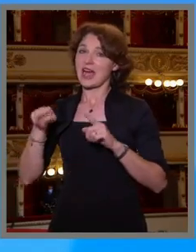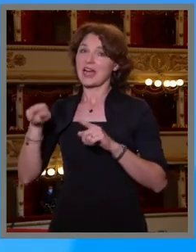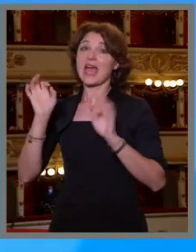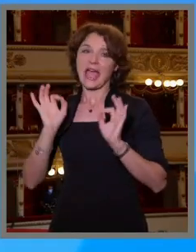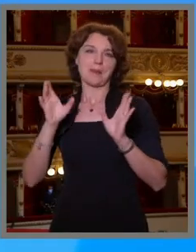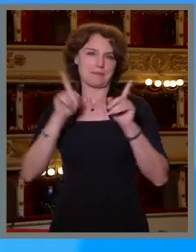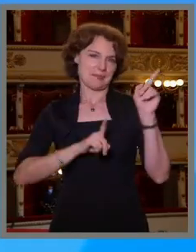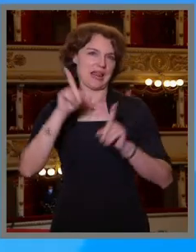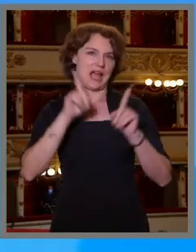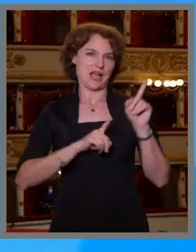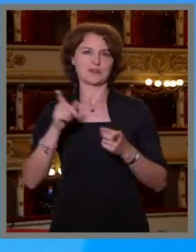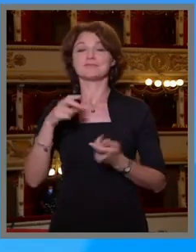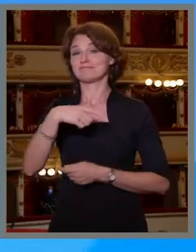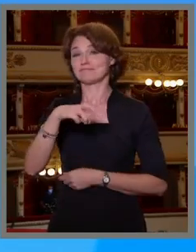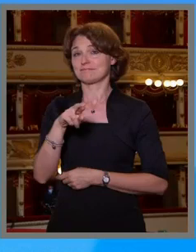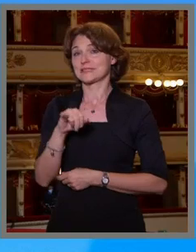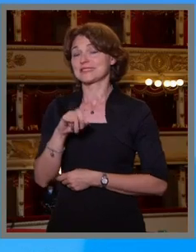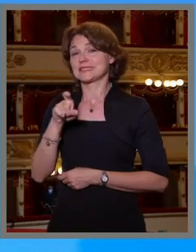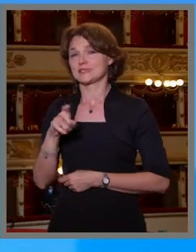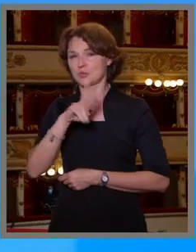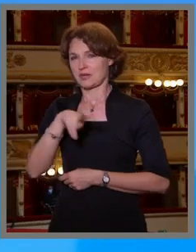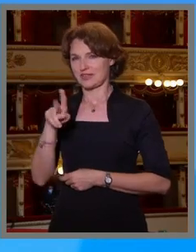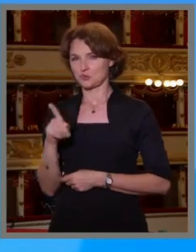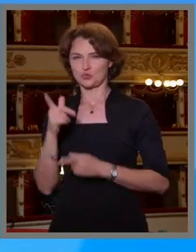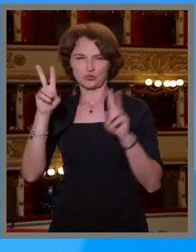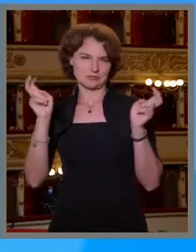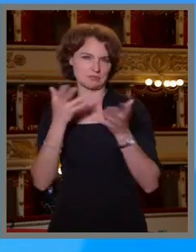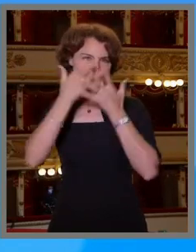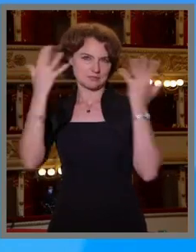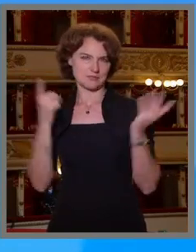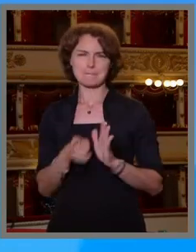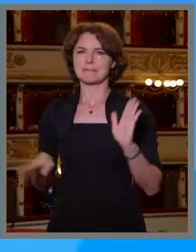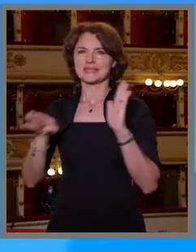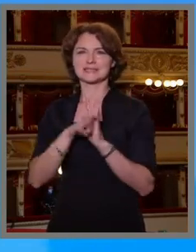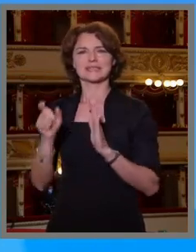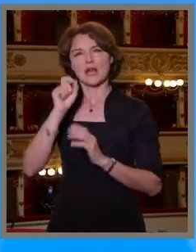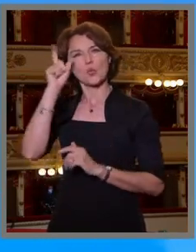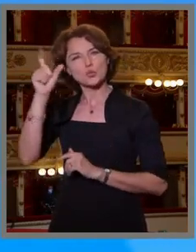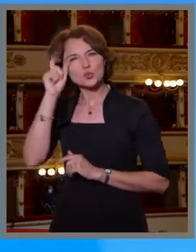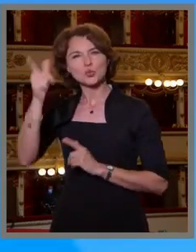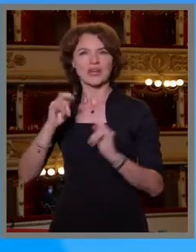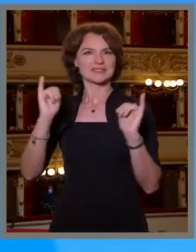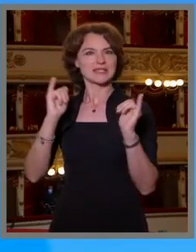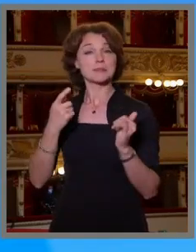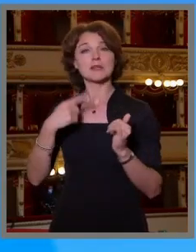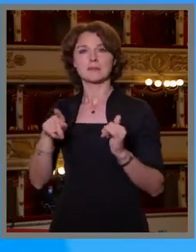2021 è molto chiaro ripartire dalla cultura e dell'intrattenimento il ruolo dei media per un nuovo rinascimento